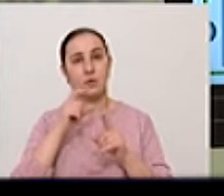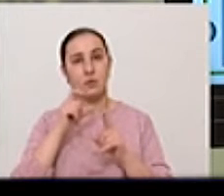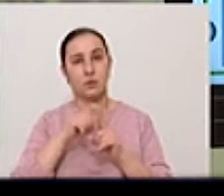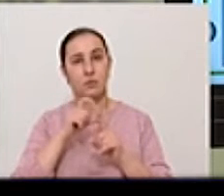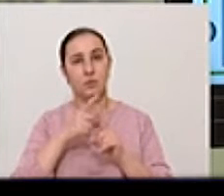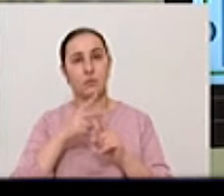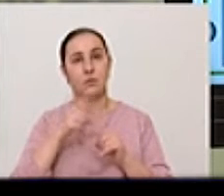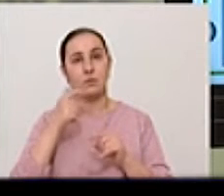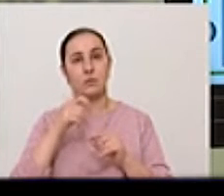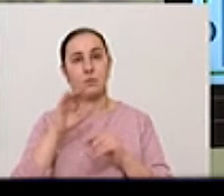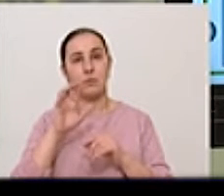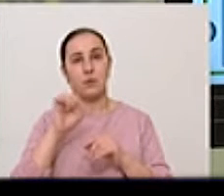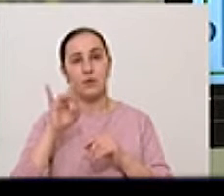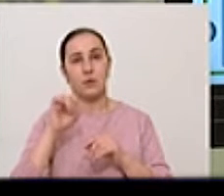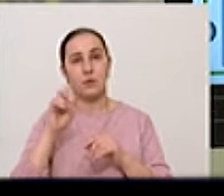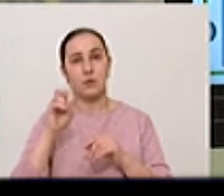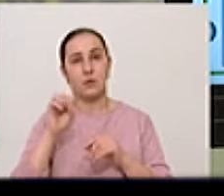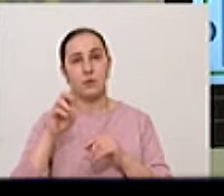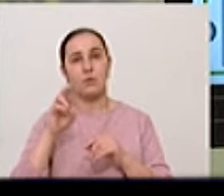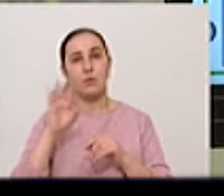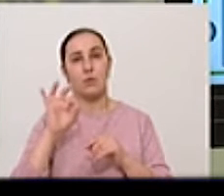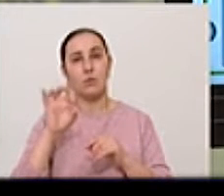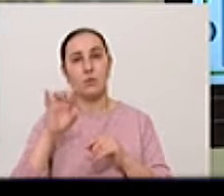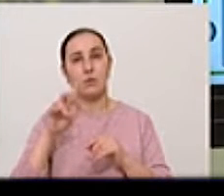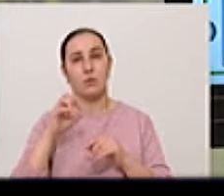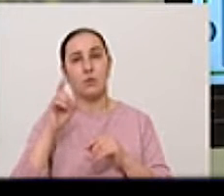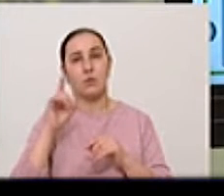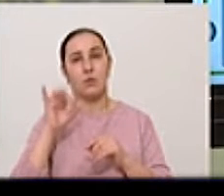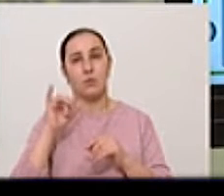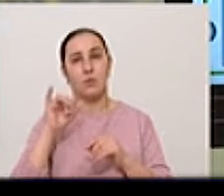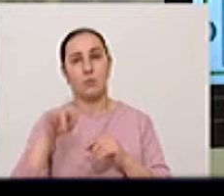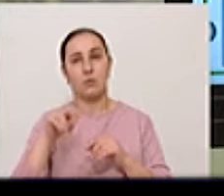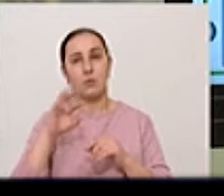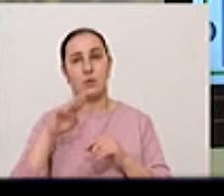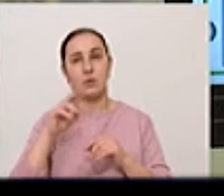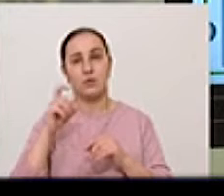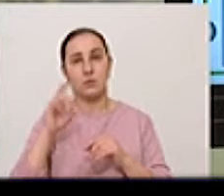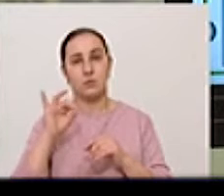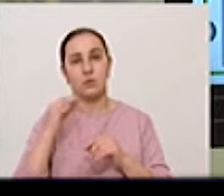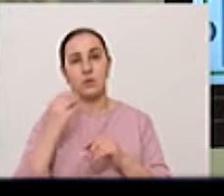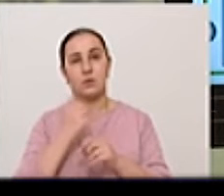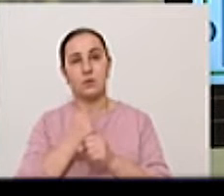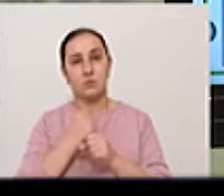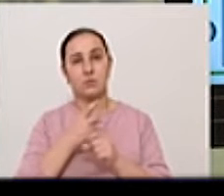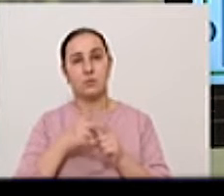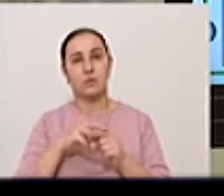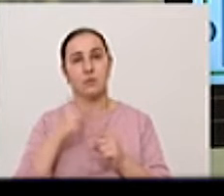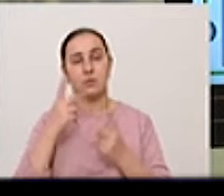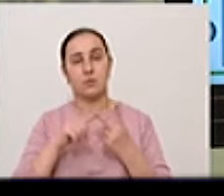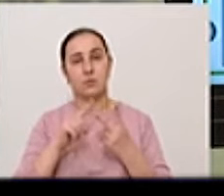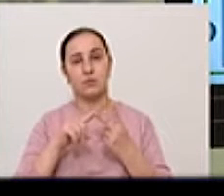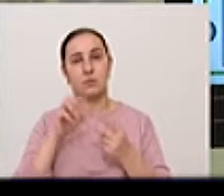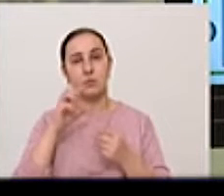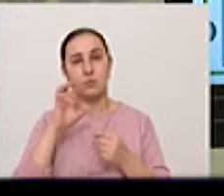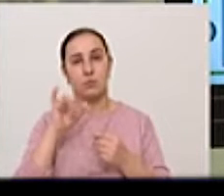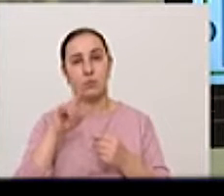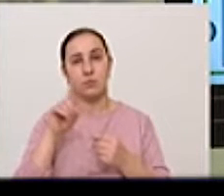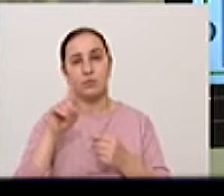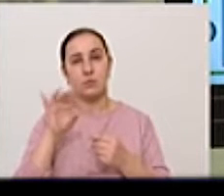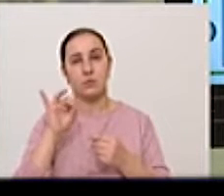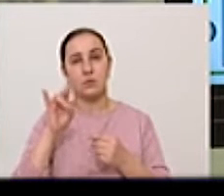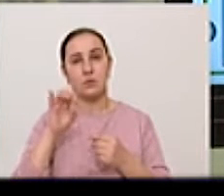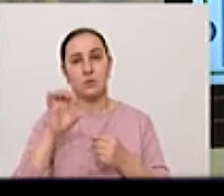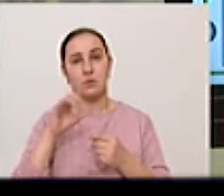Gaplarimiz: barakalla, boplabsan, xo'p, yaxshi ish qilibsan. 2-chi gap: bu